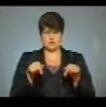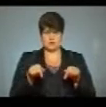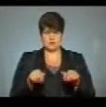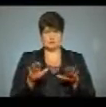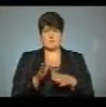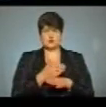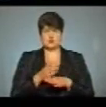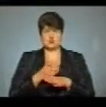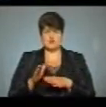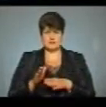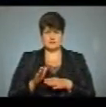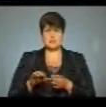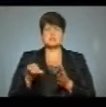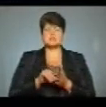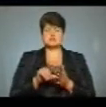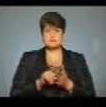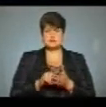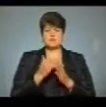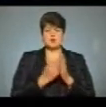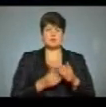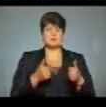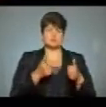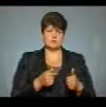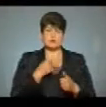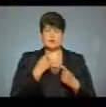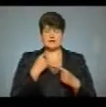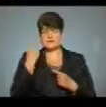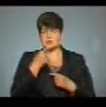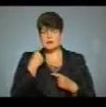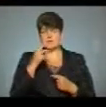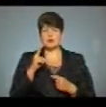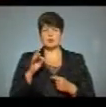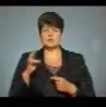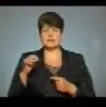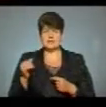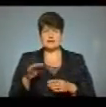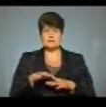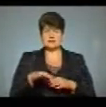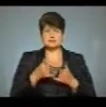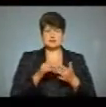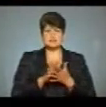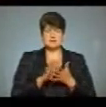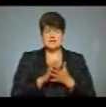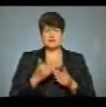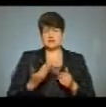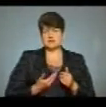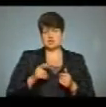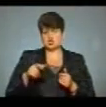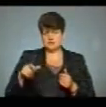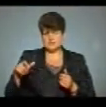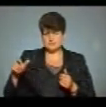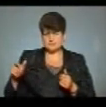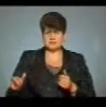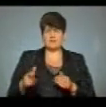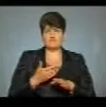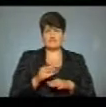будемо сортувати. Представник програми «Добре» Олег Процик каже, на індивідуальні контейнери та майданчики для сміття для жителів Шумської громади із фонду програми